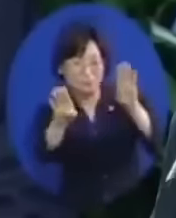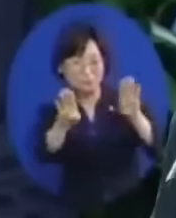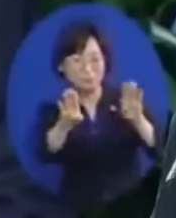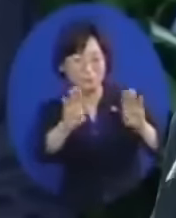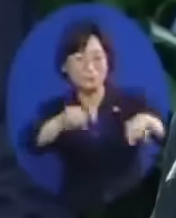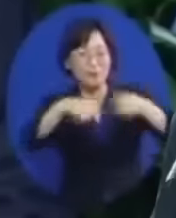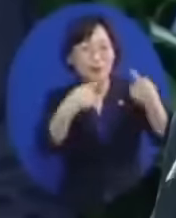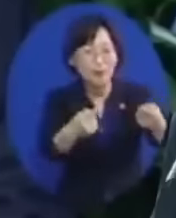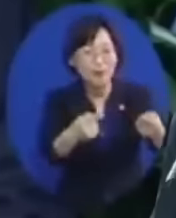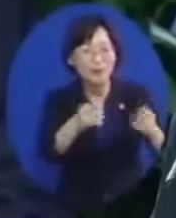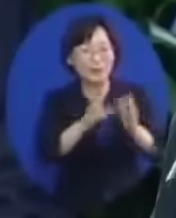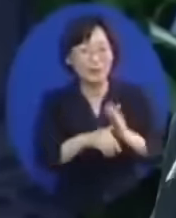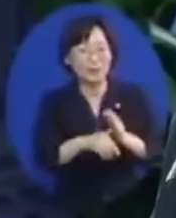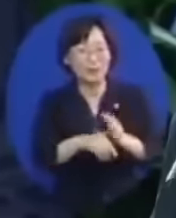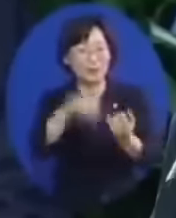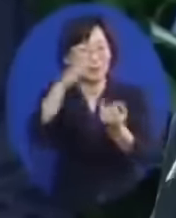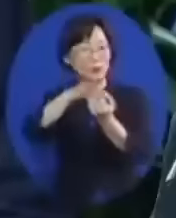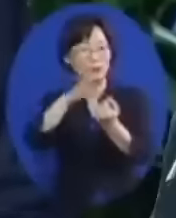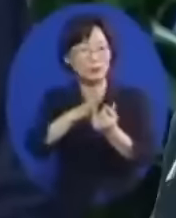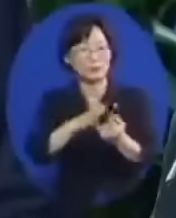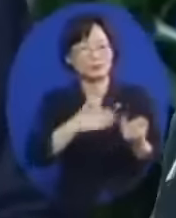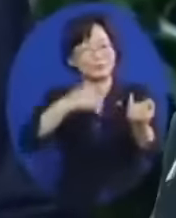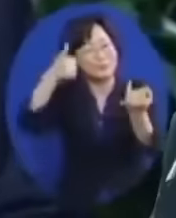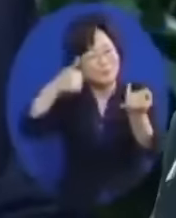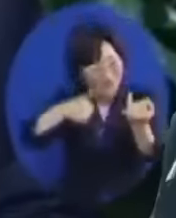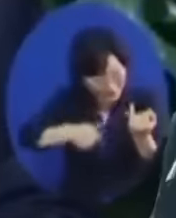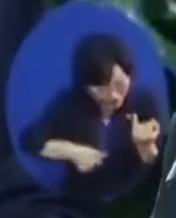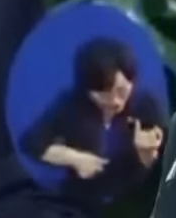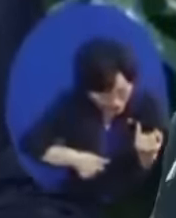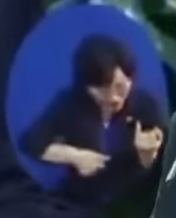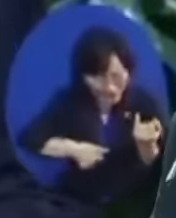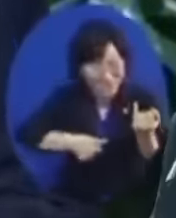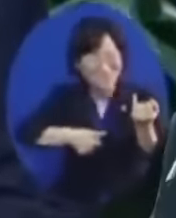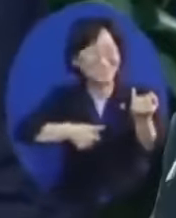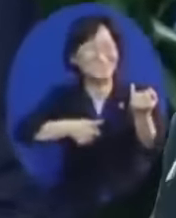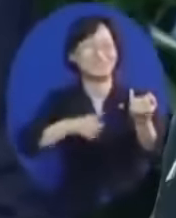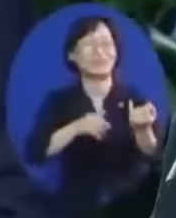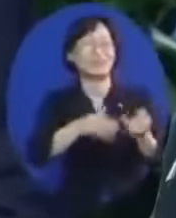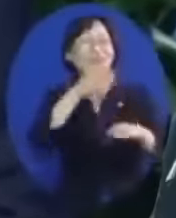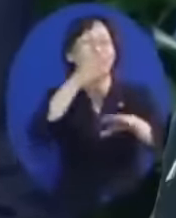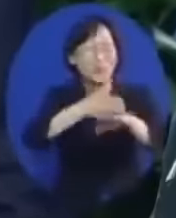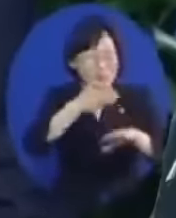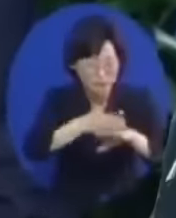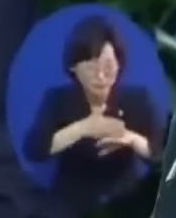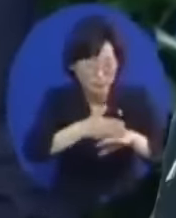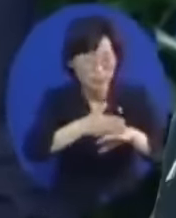그 어린 소녀 앞에 내가 허리를 굽혀 인사했습니다. 고맙다고.